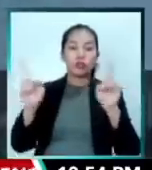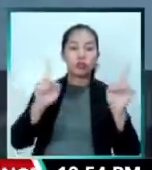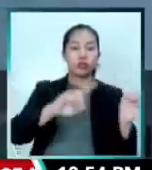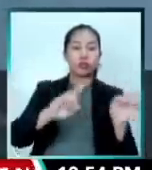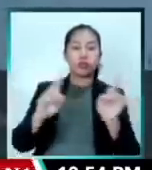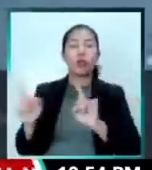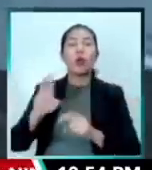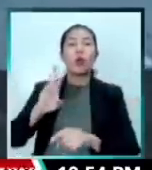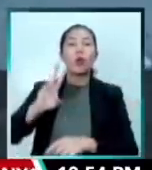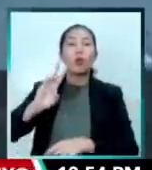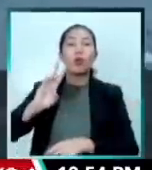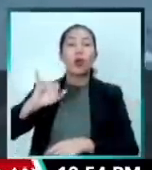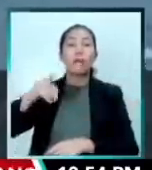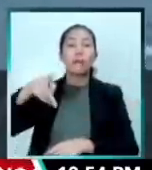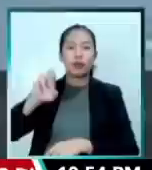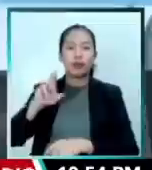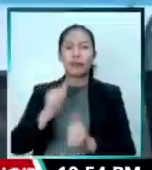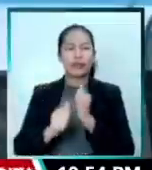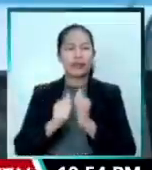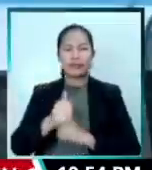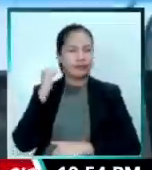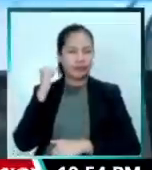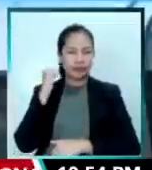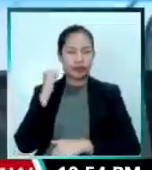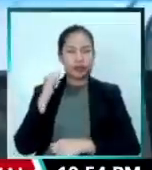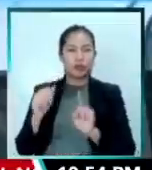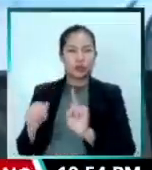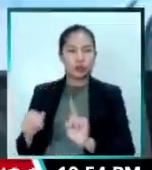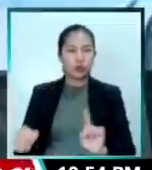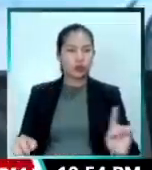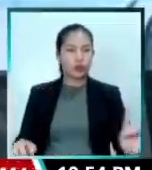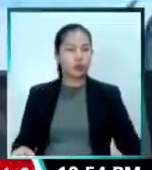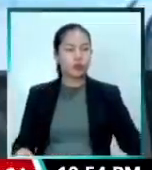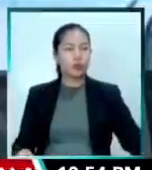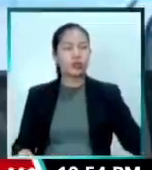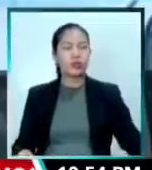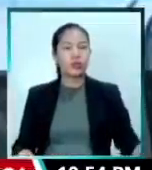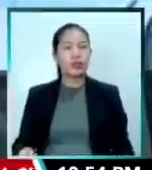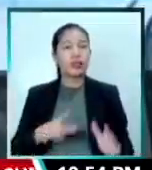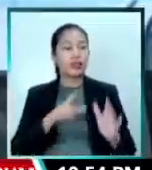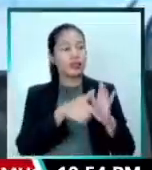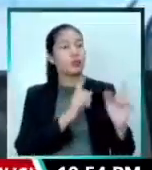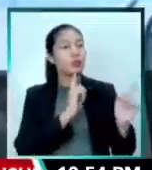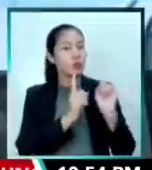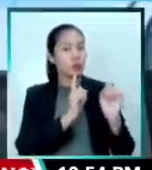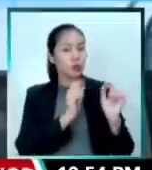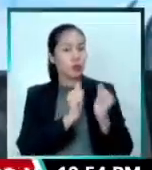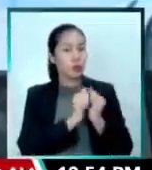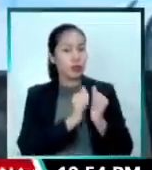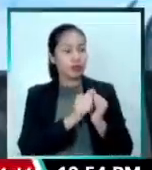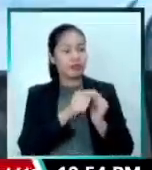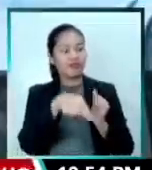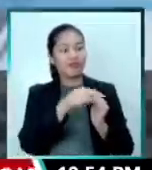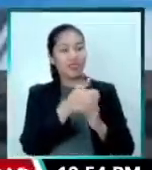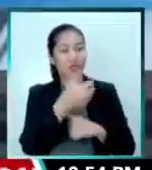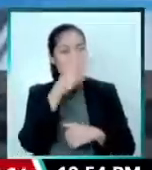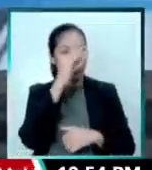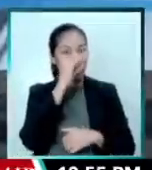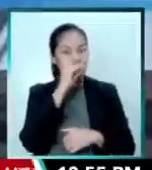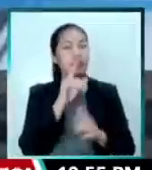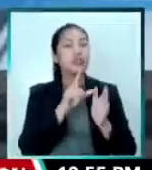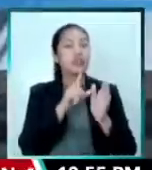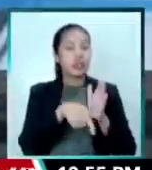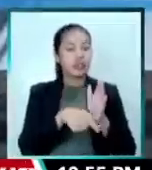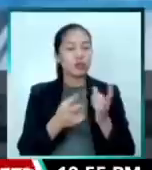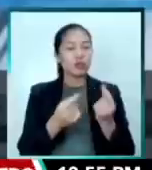kanyang windshield. Lumayo ang bata at makikitang kausap ang iba pang kasamahang wiper boys. Ilang sandali pa, hinampas